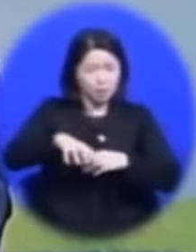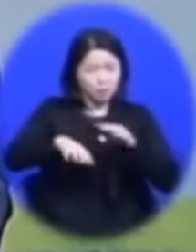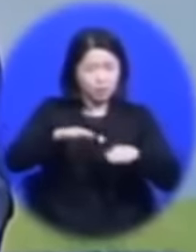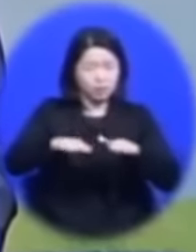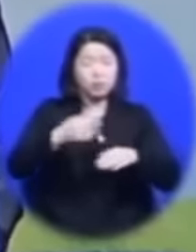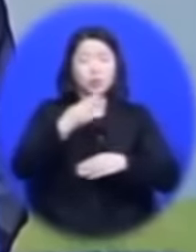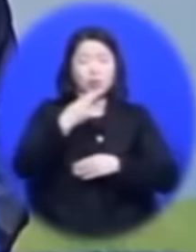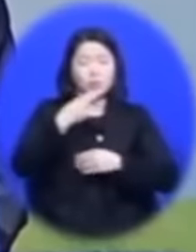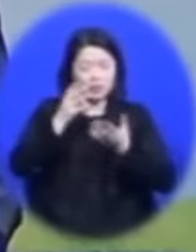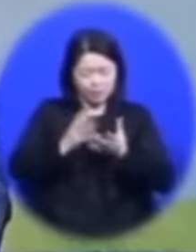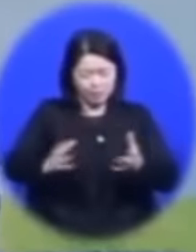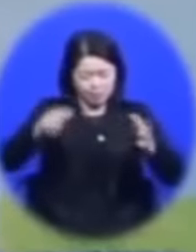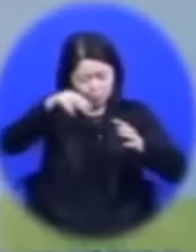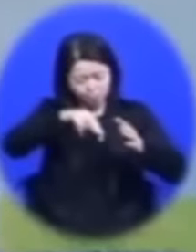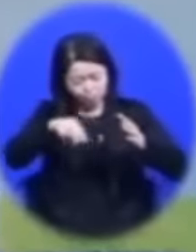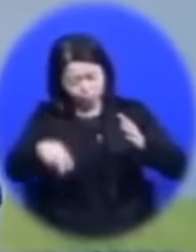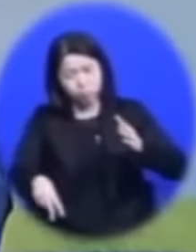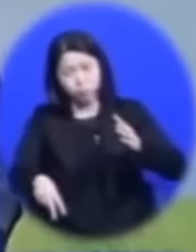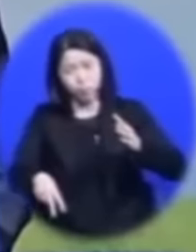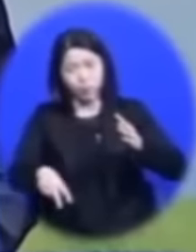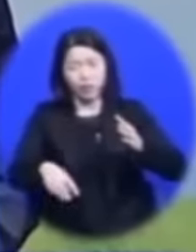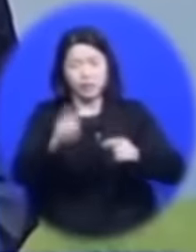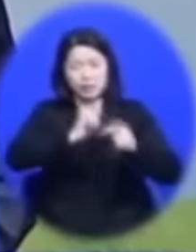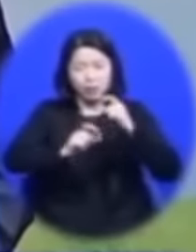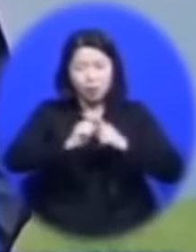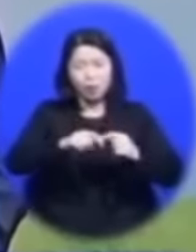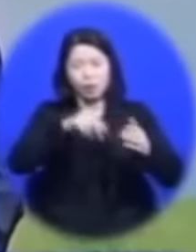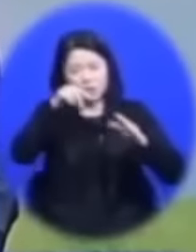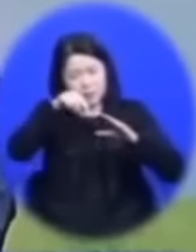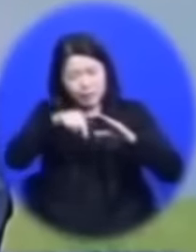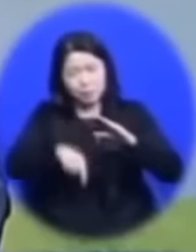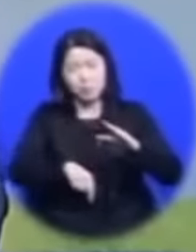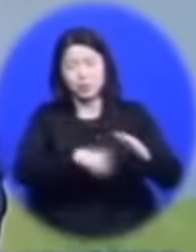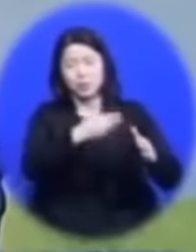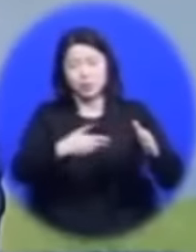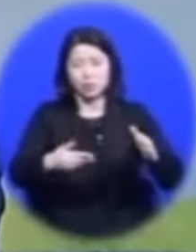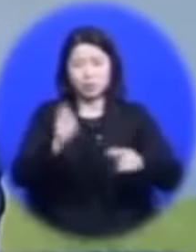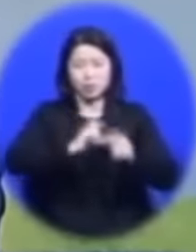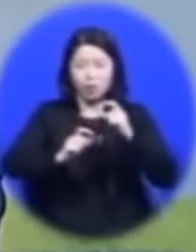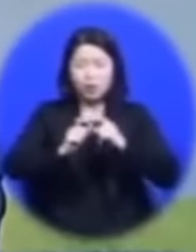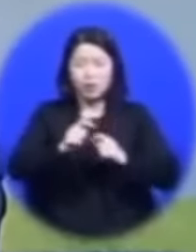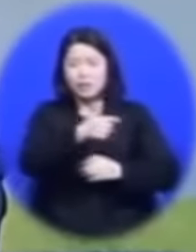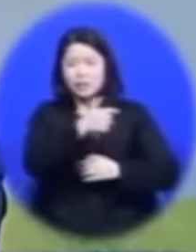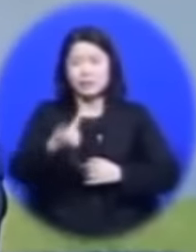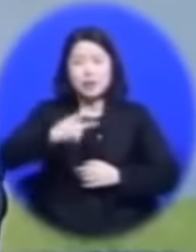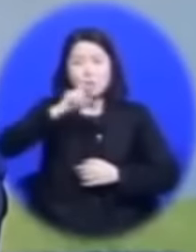빠졌습니다. 물속 깊은 곳으로 빠져들어갔으니 큰 물결이 나를 휩쓸어 갑니다.